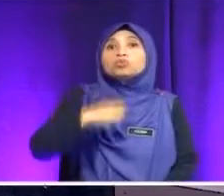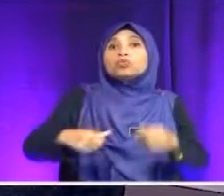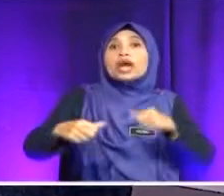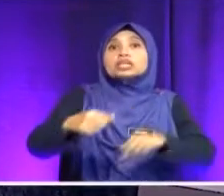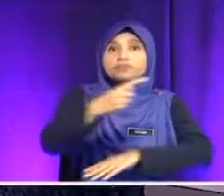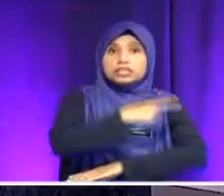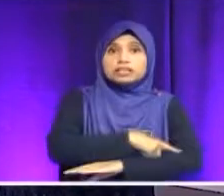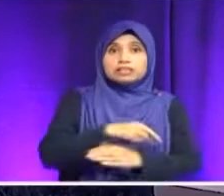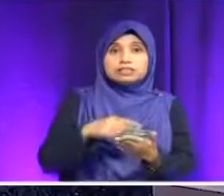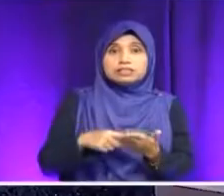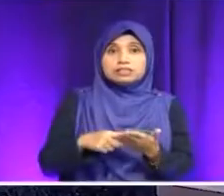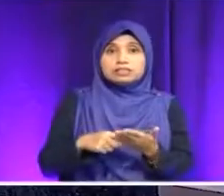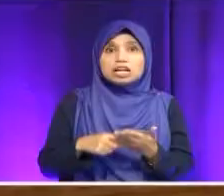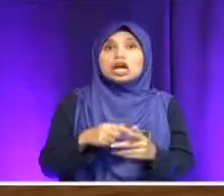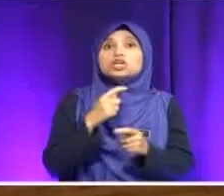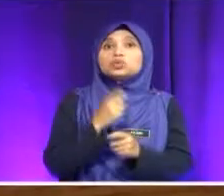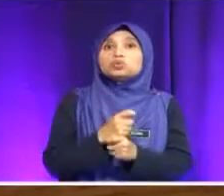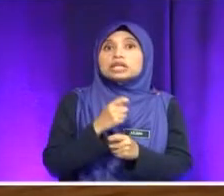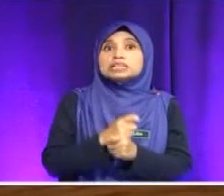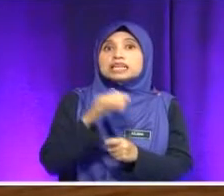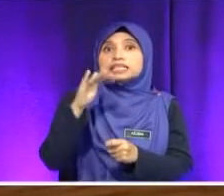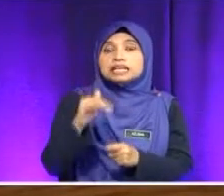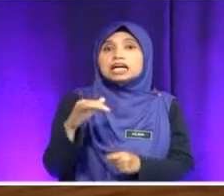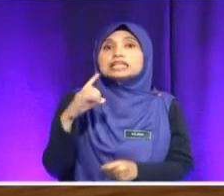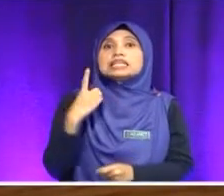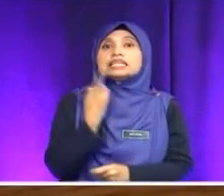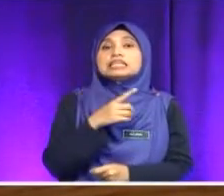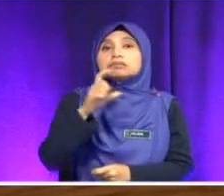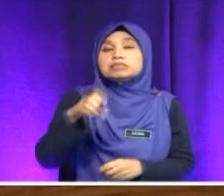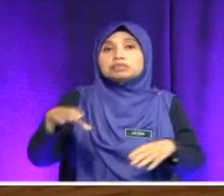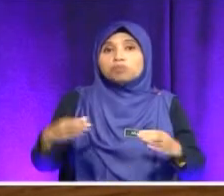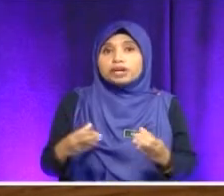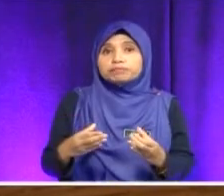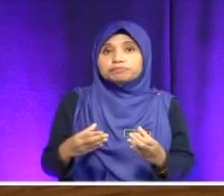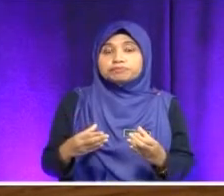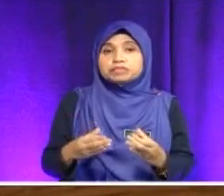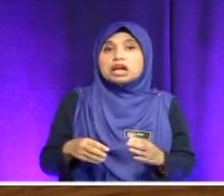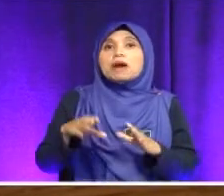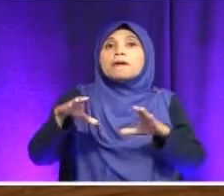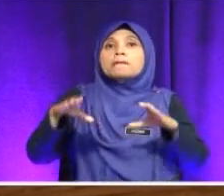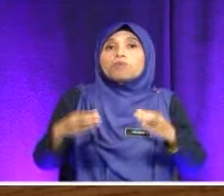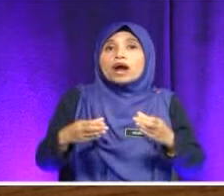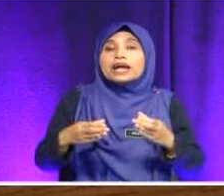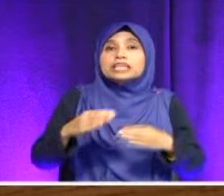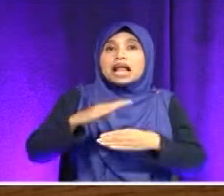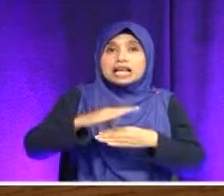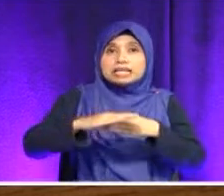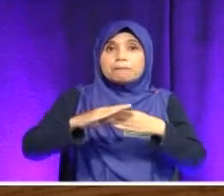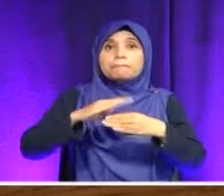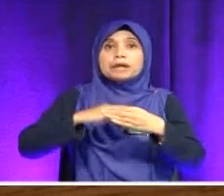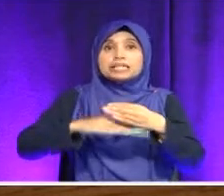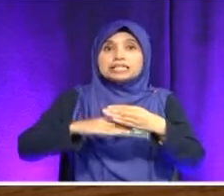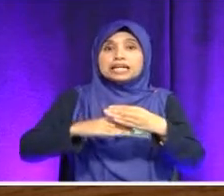ini ini adalah tugas saya kita kena Buatlah Iman you jadi Tugas anda adalah membuat dipakai lipatan napkin